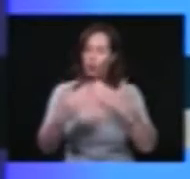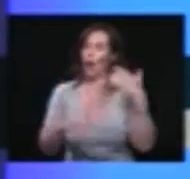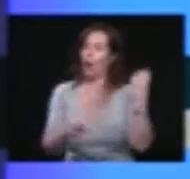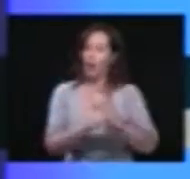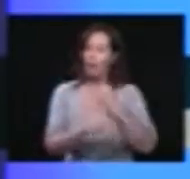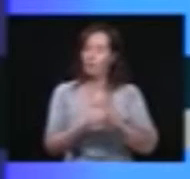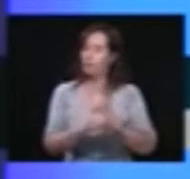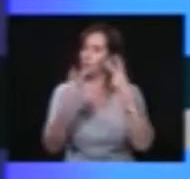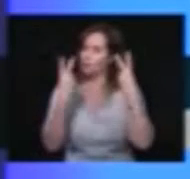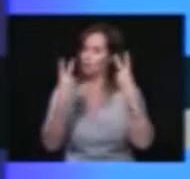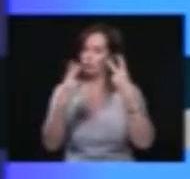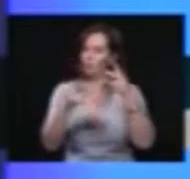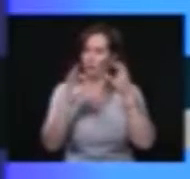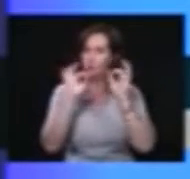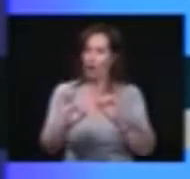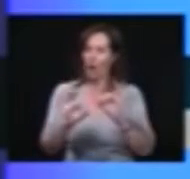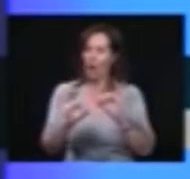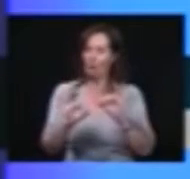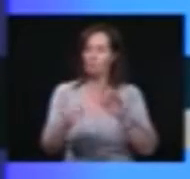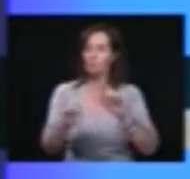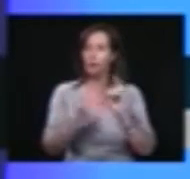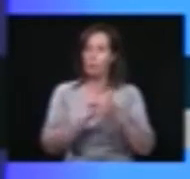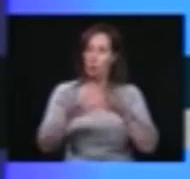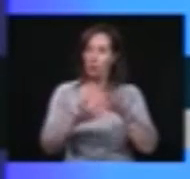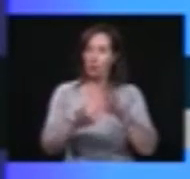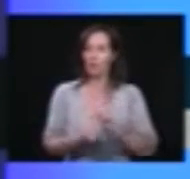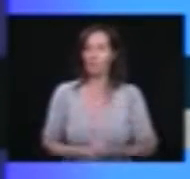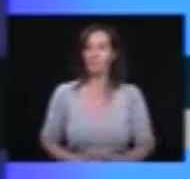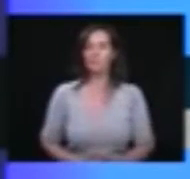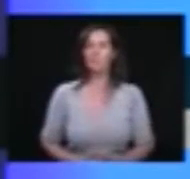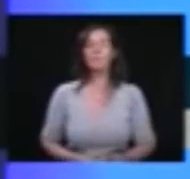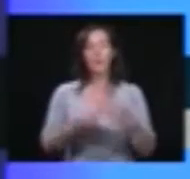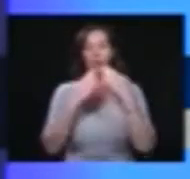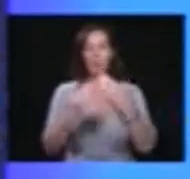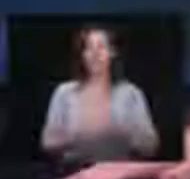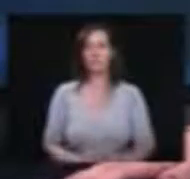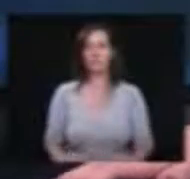העבודה המבורכת במקום הממשלה כאמור, המדינה כאמור. תודה. תודה רבה.